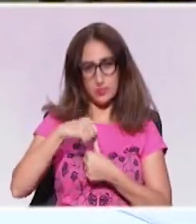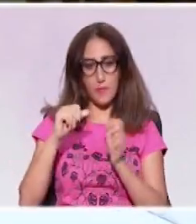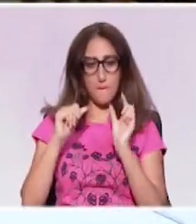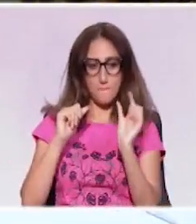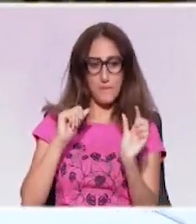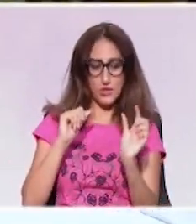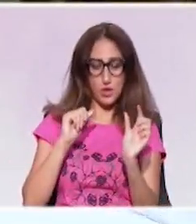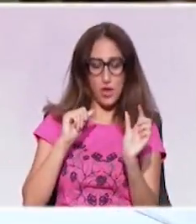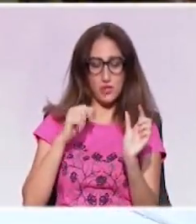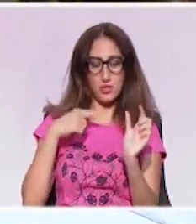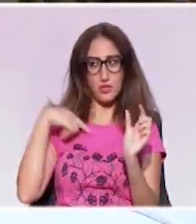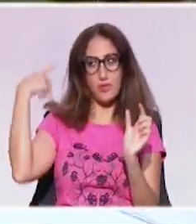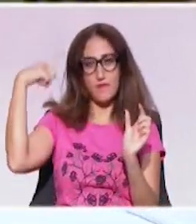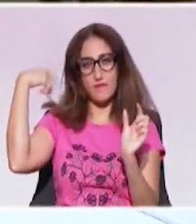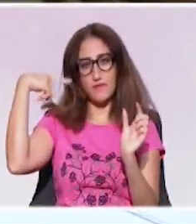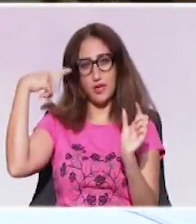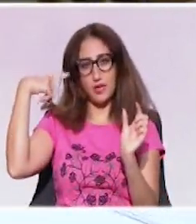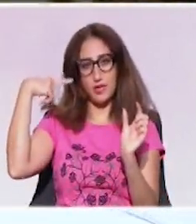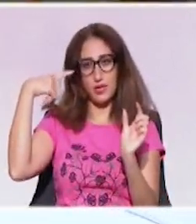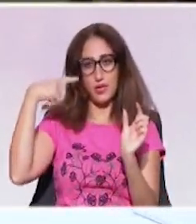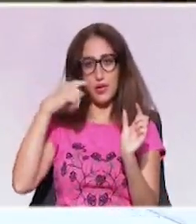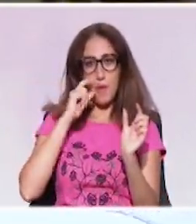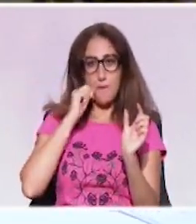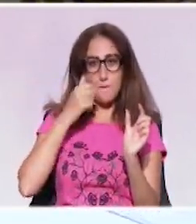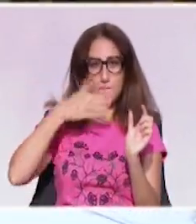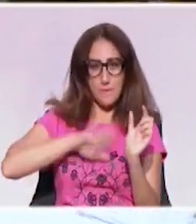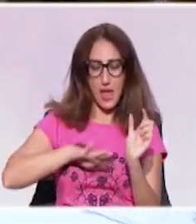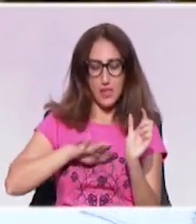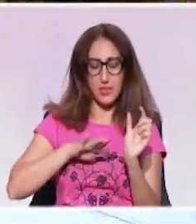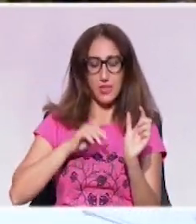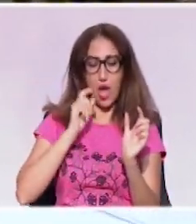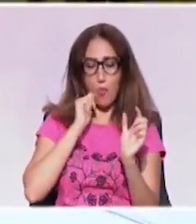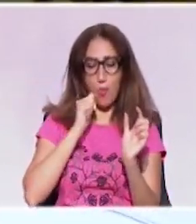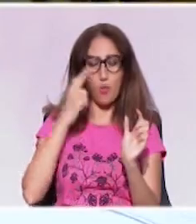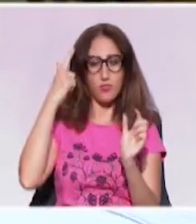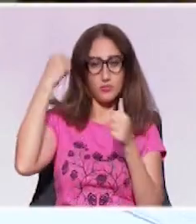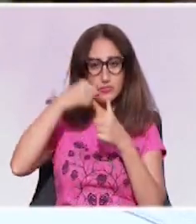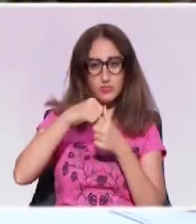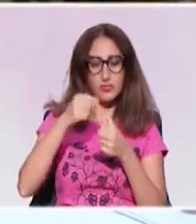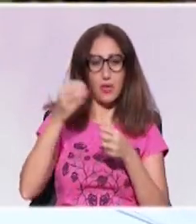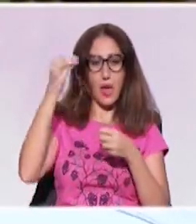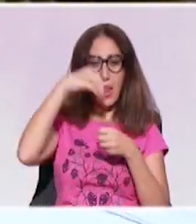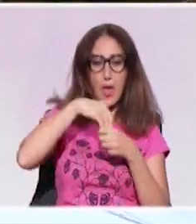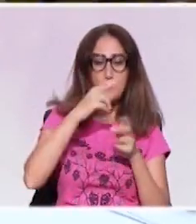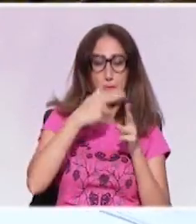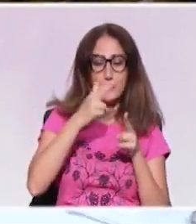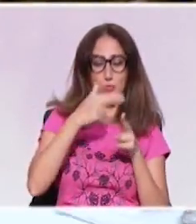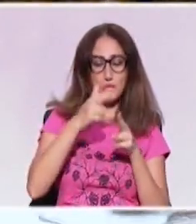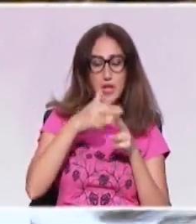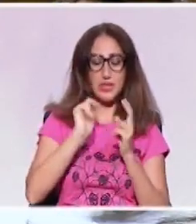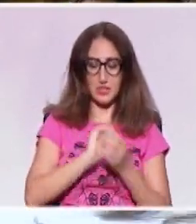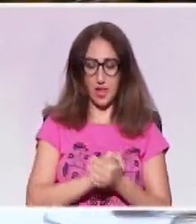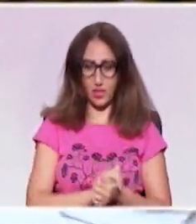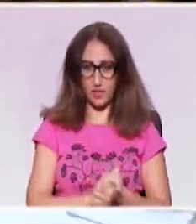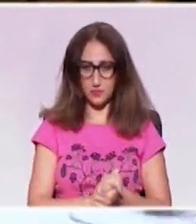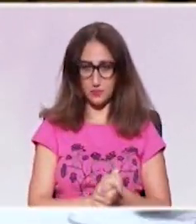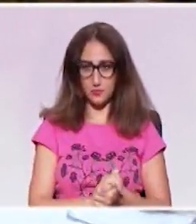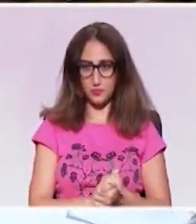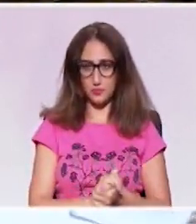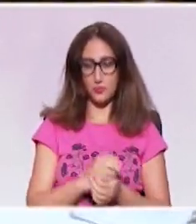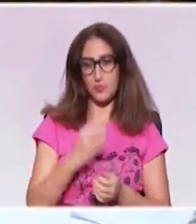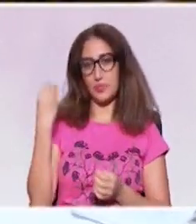الاختيار، لان انا بلغت خبر وفاته بنفس الطريقه اللي بلغت بيها في المسلسل، زي ما انجي المقدم جت